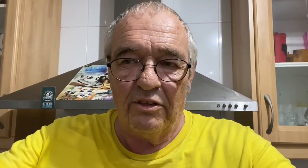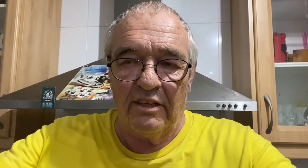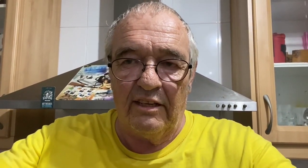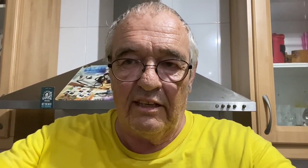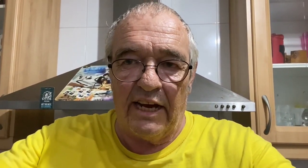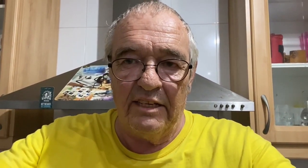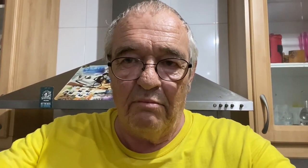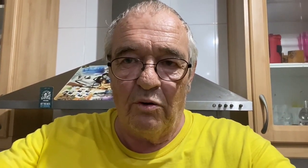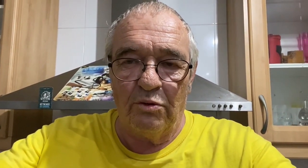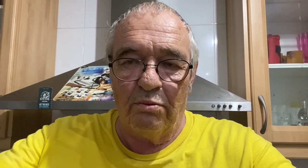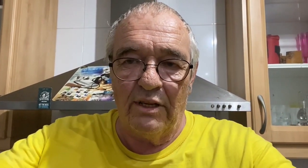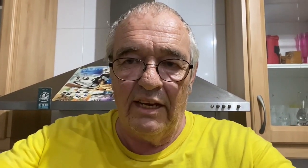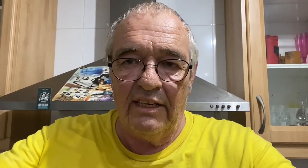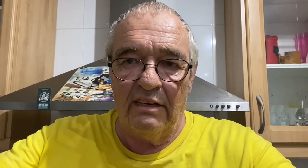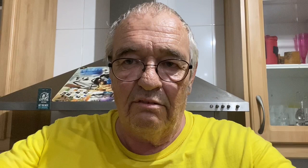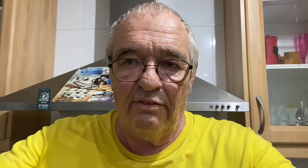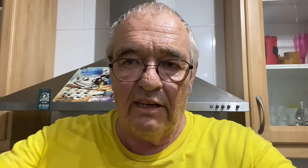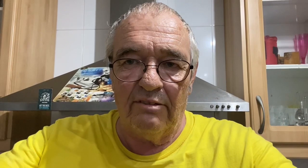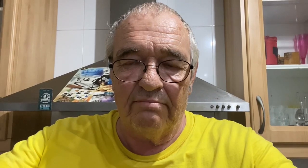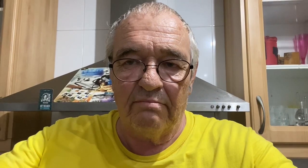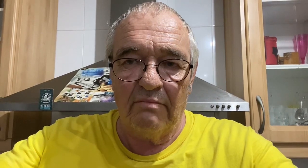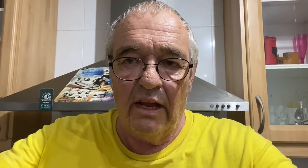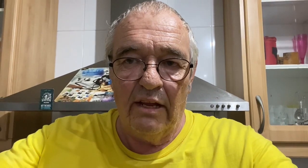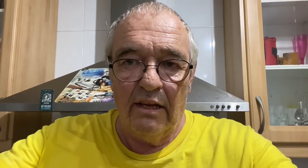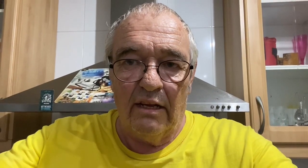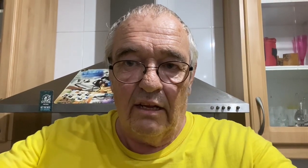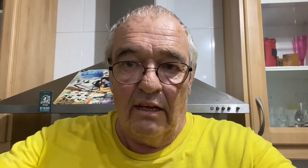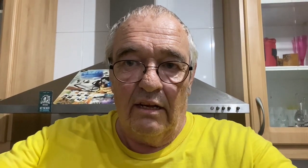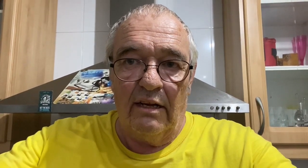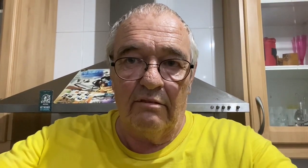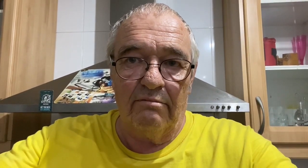vi tar en timeout på det i alle fall.